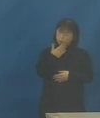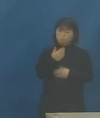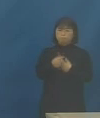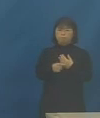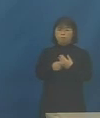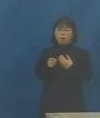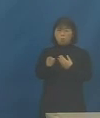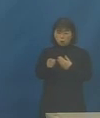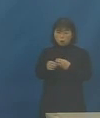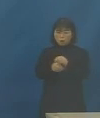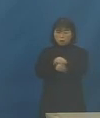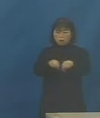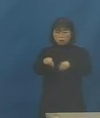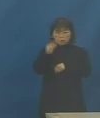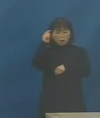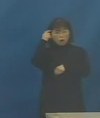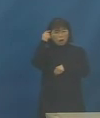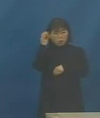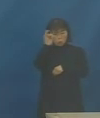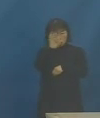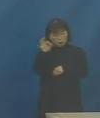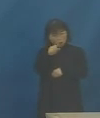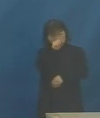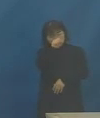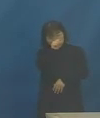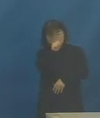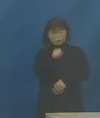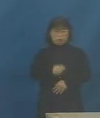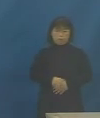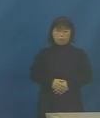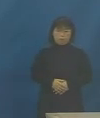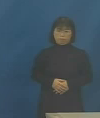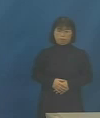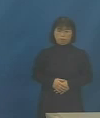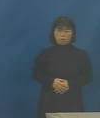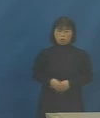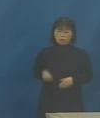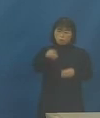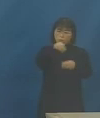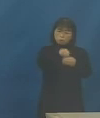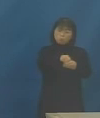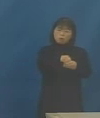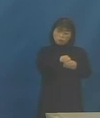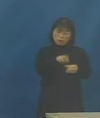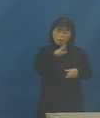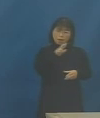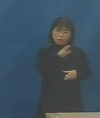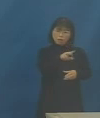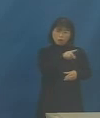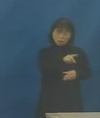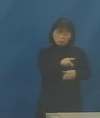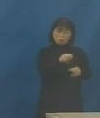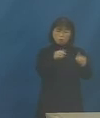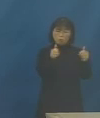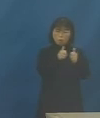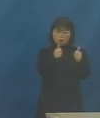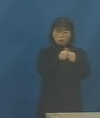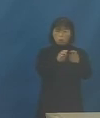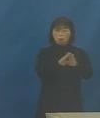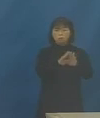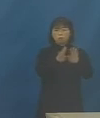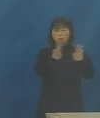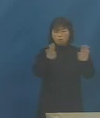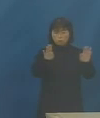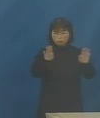逆に観光早大になるんじゃないかそんなことも含めて jr さんとあの色と今議論を始めているところであり